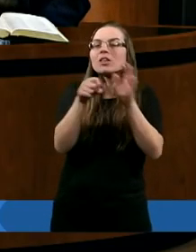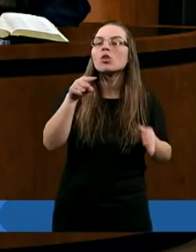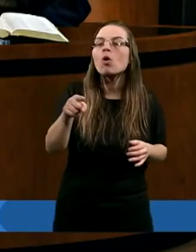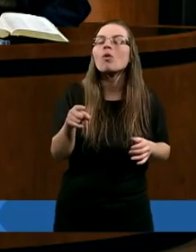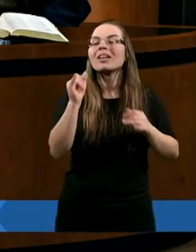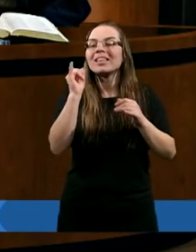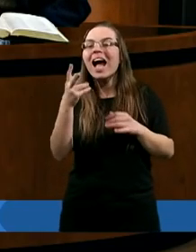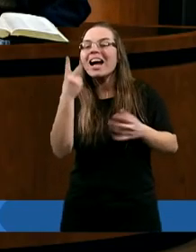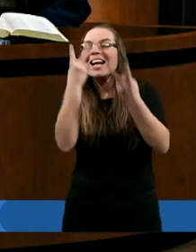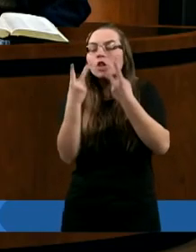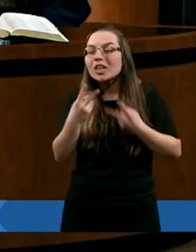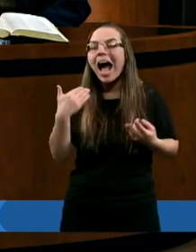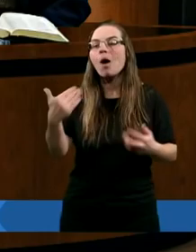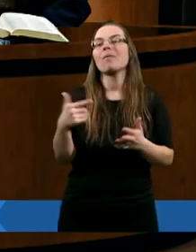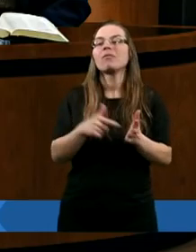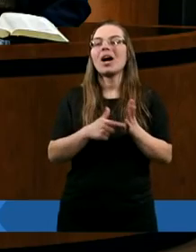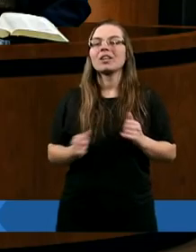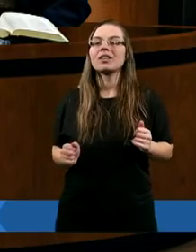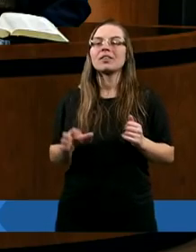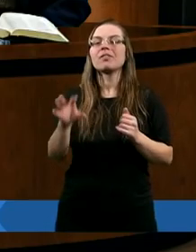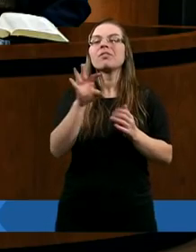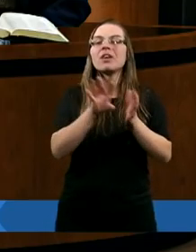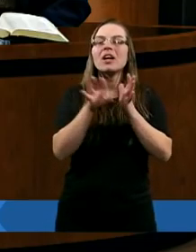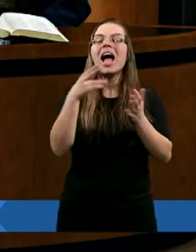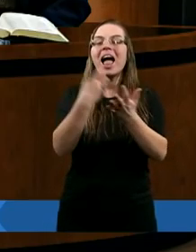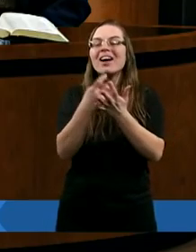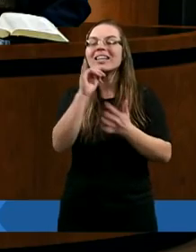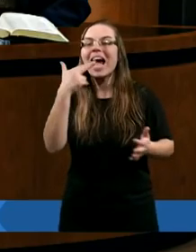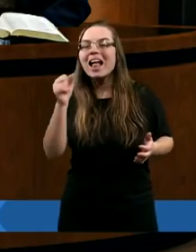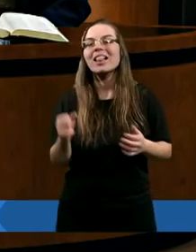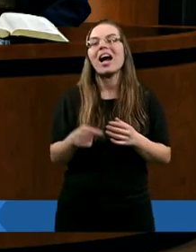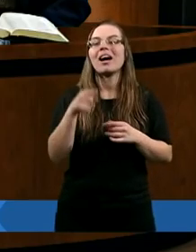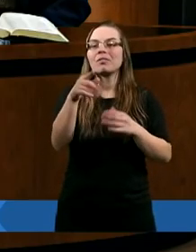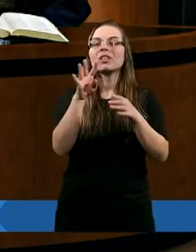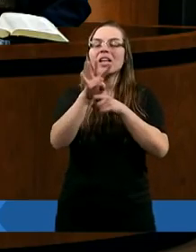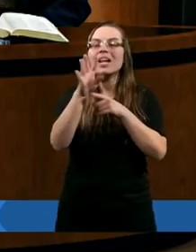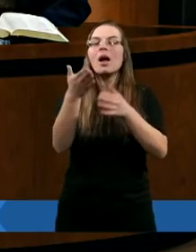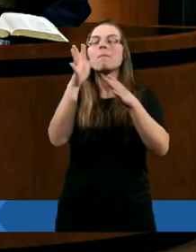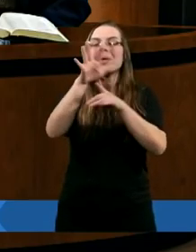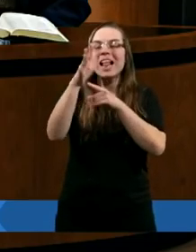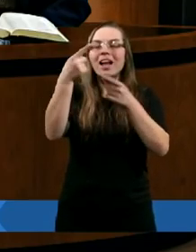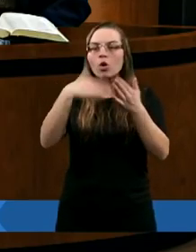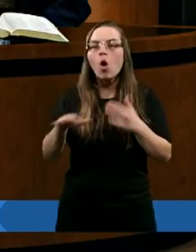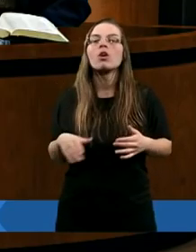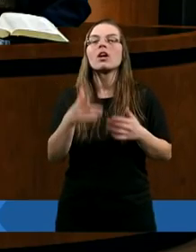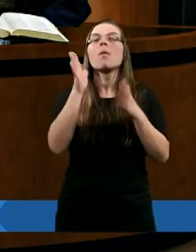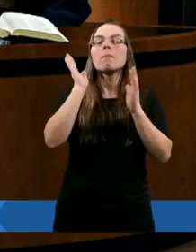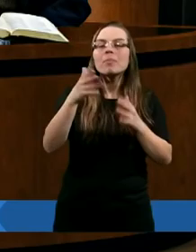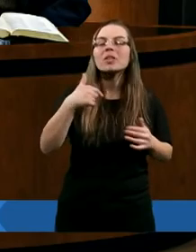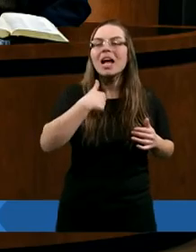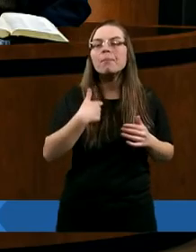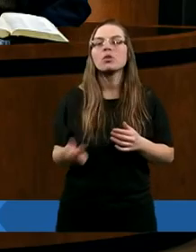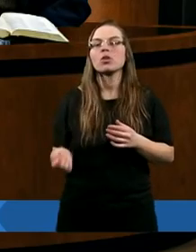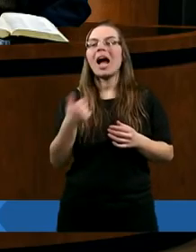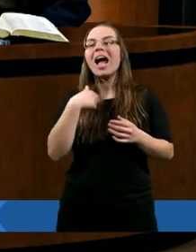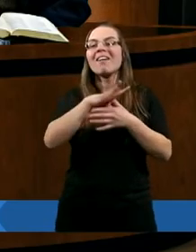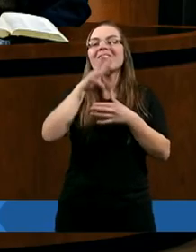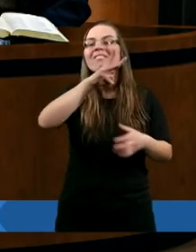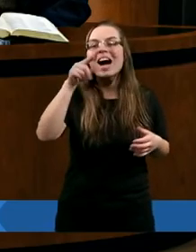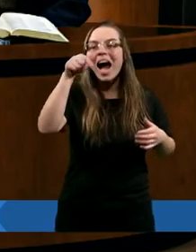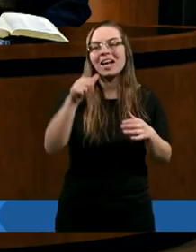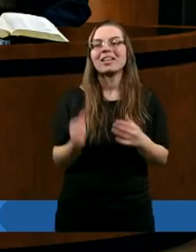bo jak czytamy na przykład Ewangelii Jana 14-15 rozdział, Chrystus mówi, trwajcie we mnie, a ja